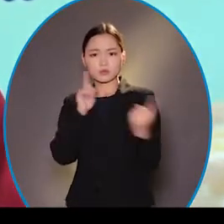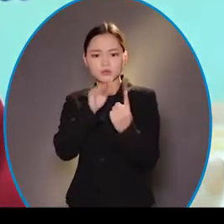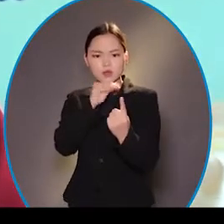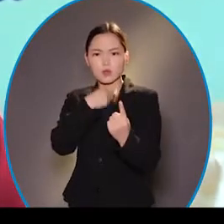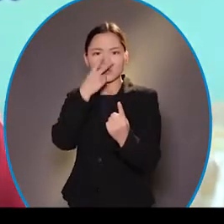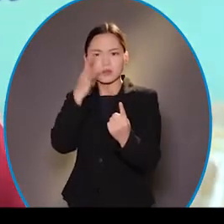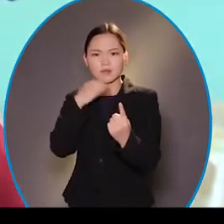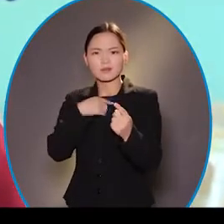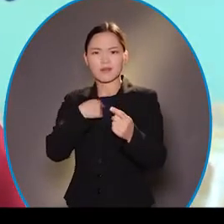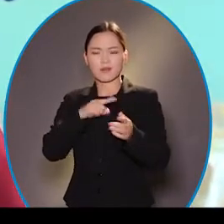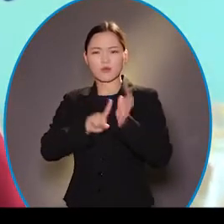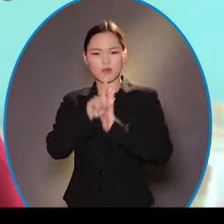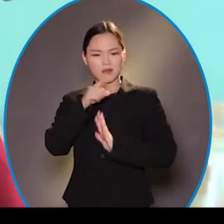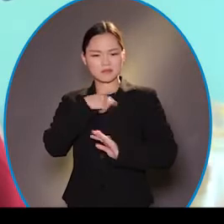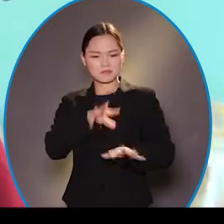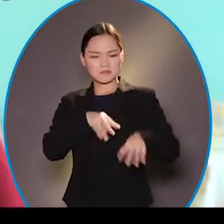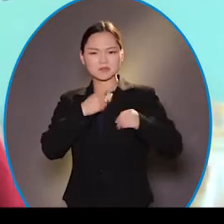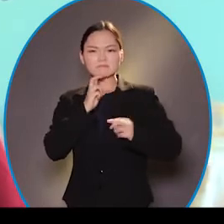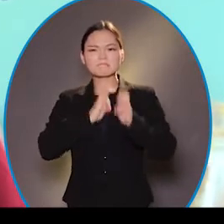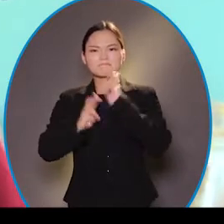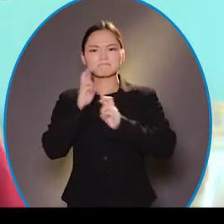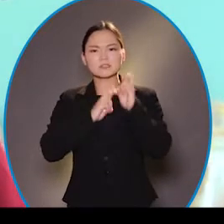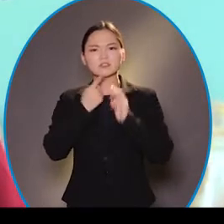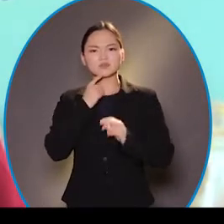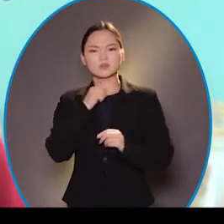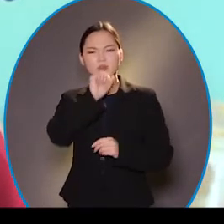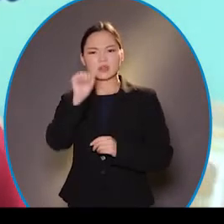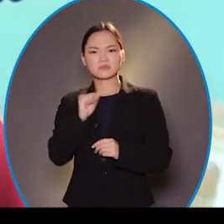надад бол тэгээд бэрхшээл тулгарч байсан.